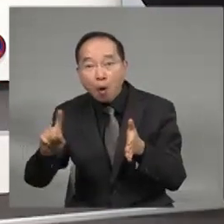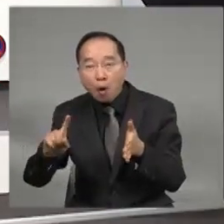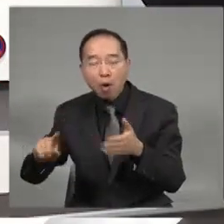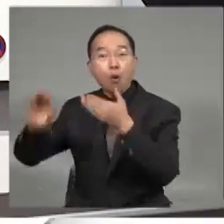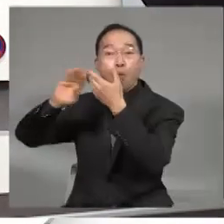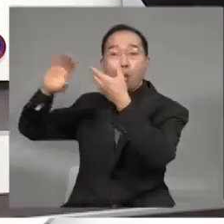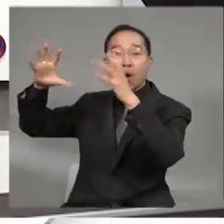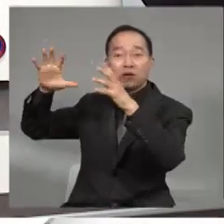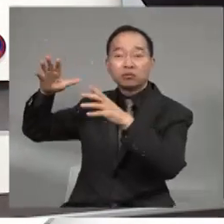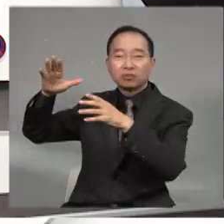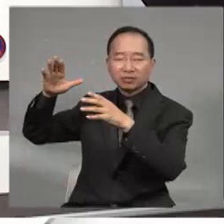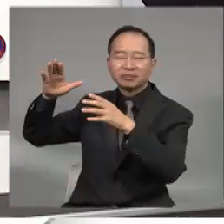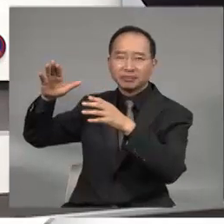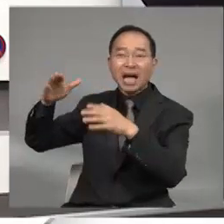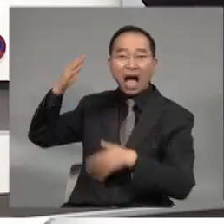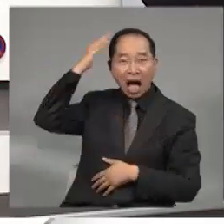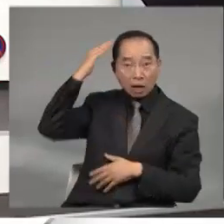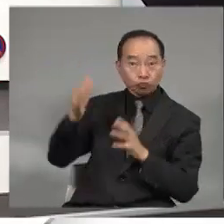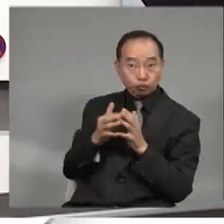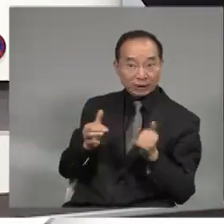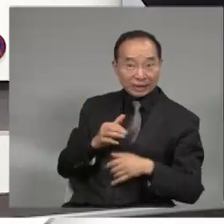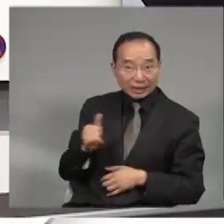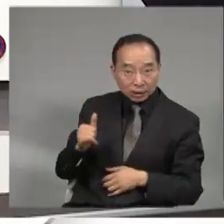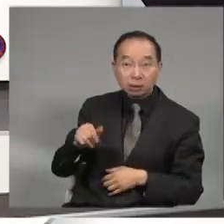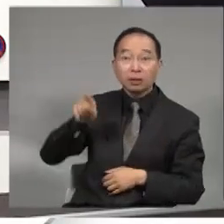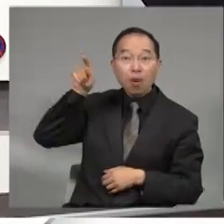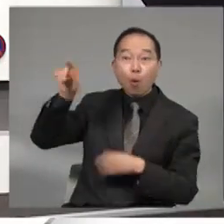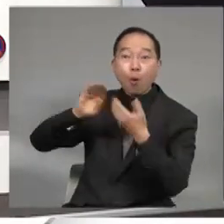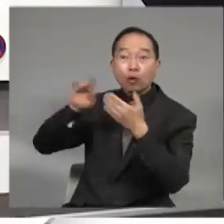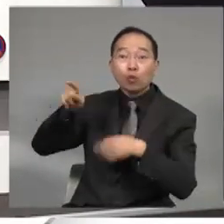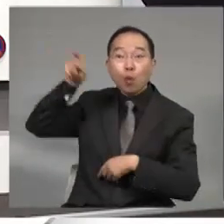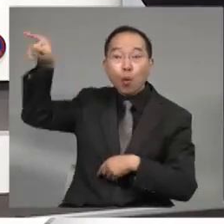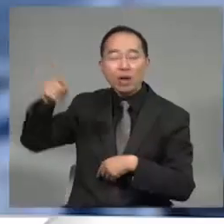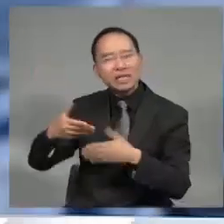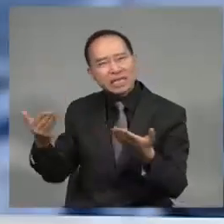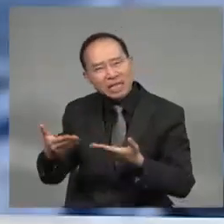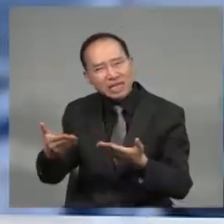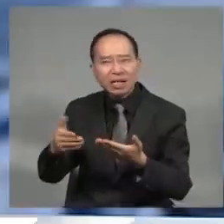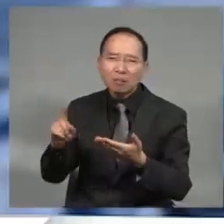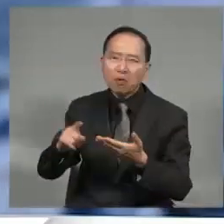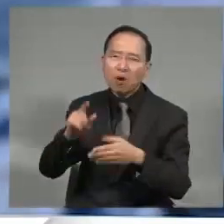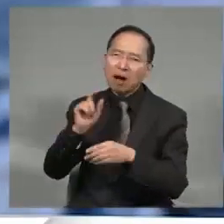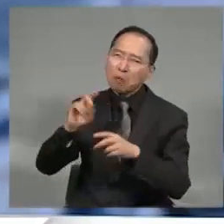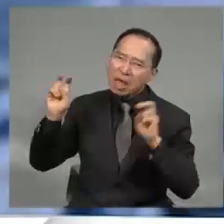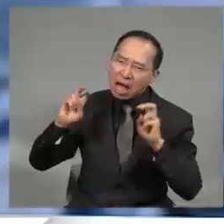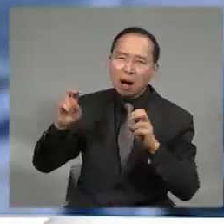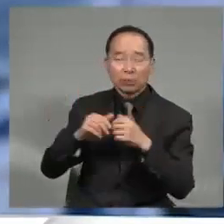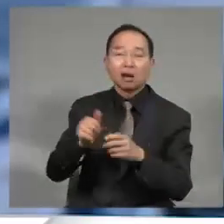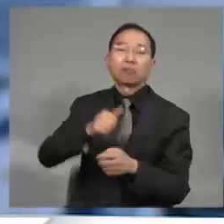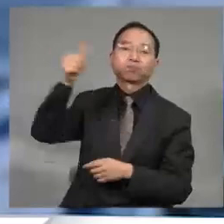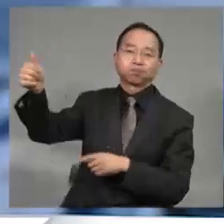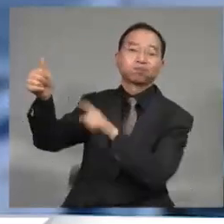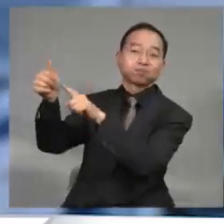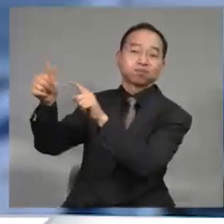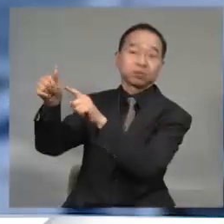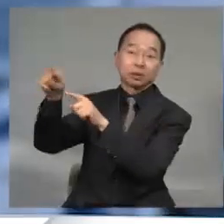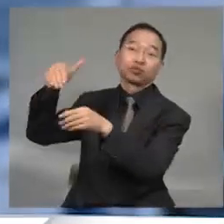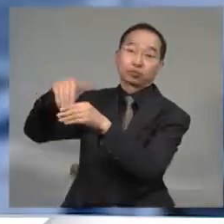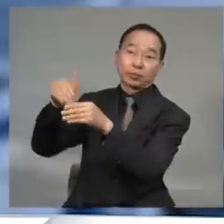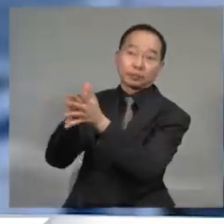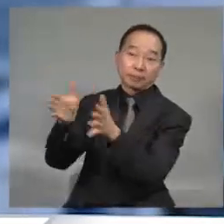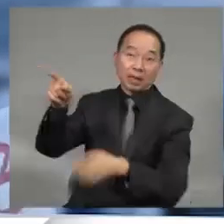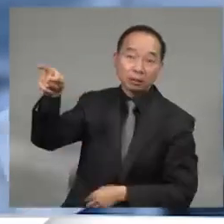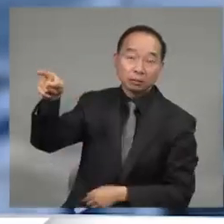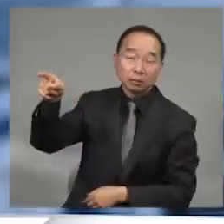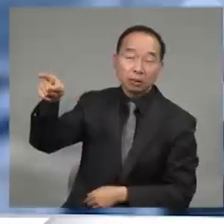실시됐는데요. 이 재외투표소 설치 기준 어떻게 되나요, 사무관님? 네, 재외투표소는 기본적으로 공간에 설치가 되는데요.